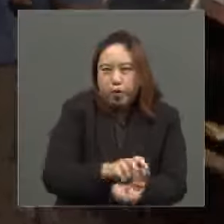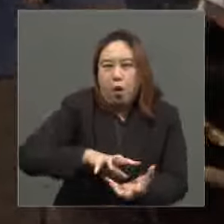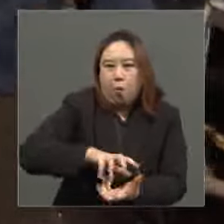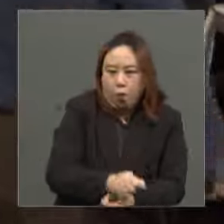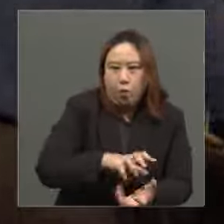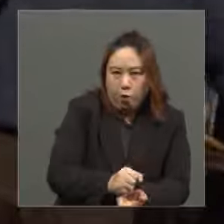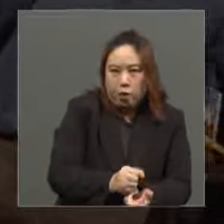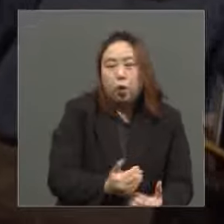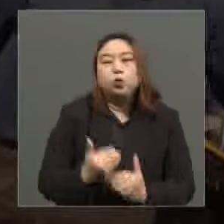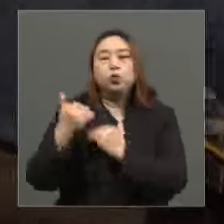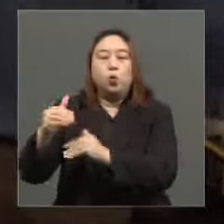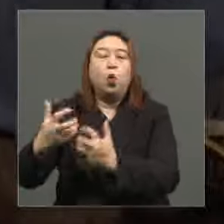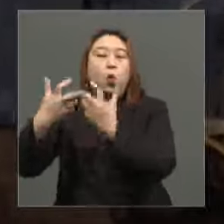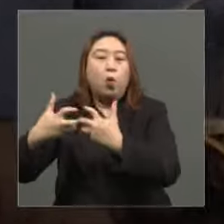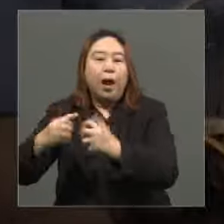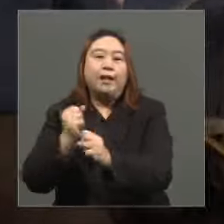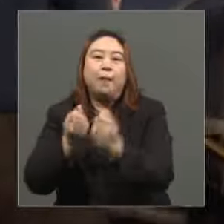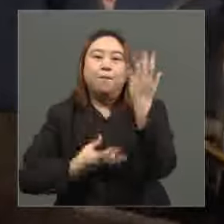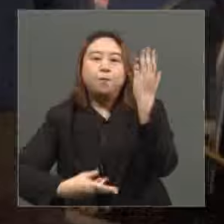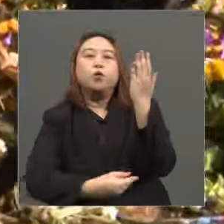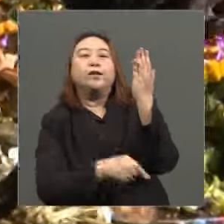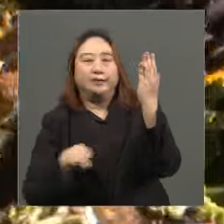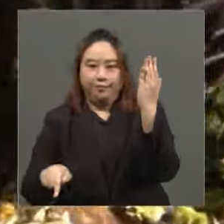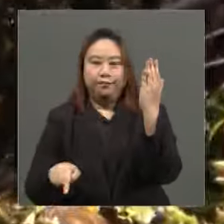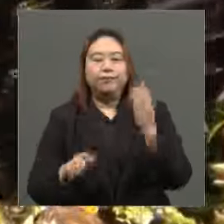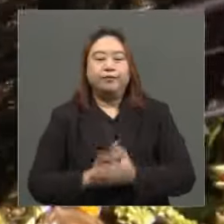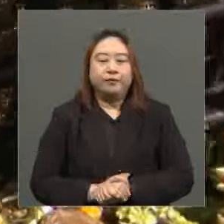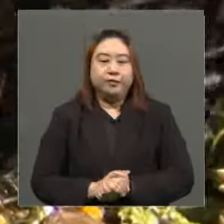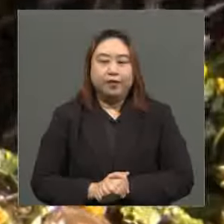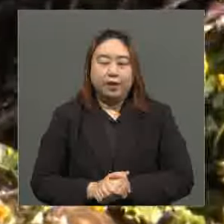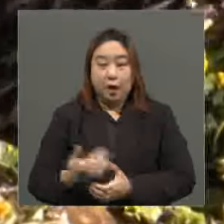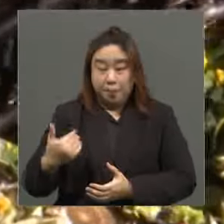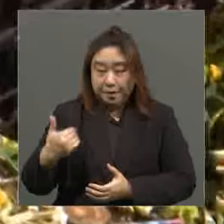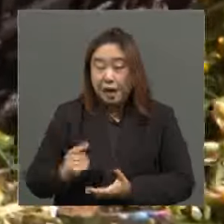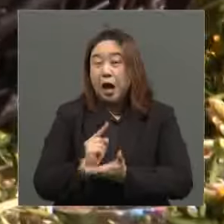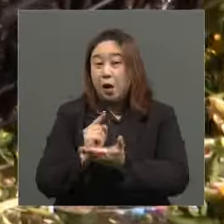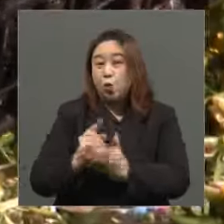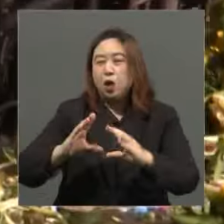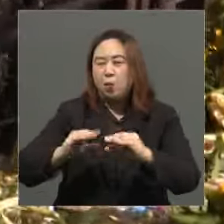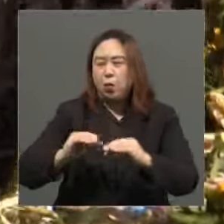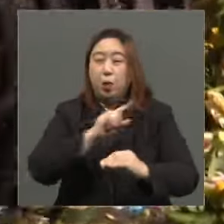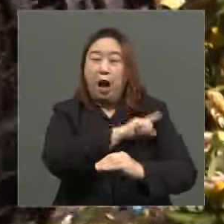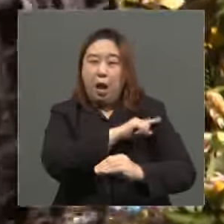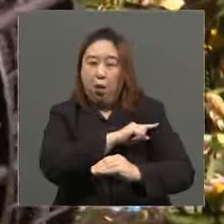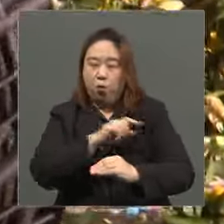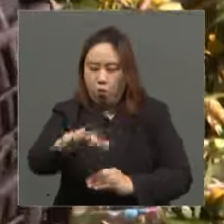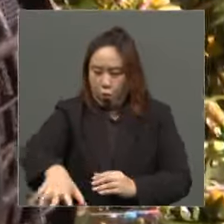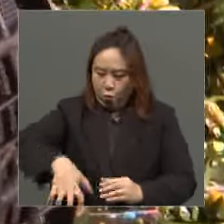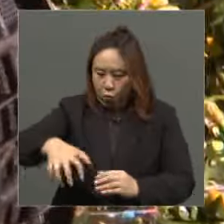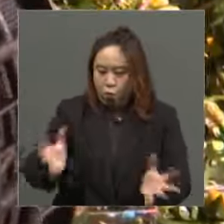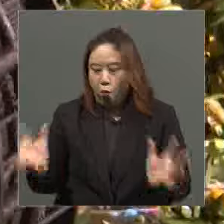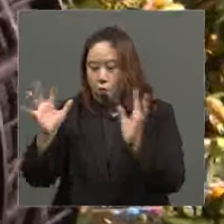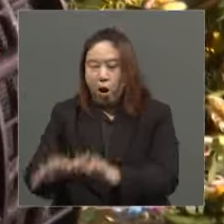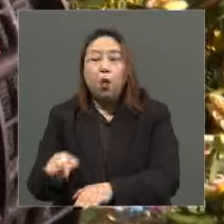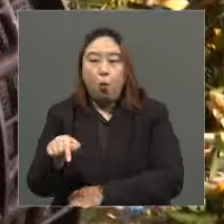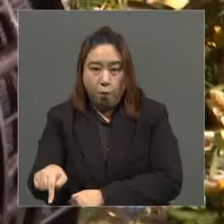ผลิตปุ๋ยอินทรีย์หนองแขมรวมไปถึงค่ะกระทงที่ทำจากโฟมก็จะนำไปฝังกลบสำหรับกระทง